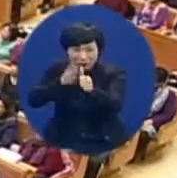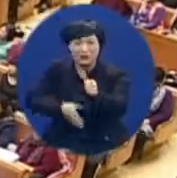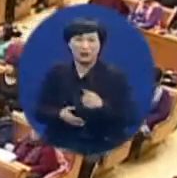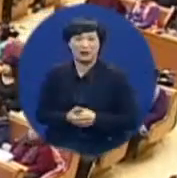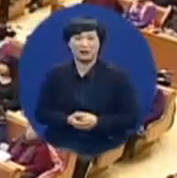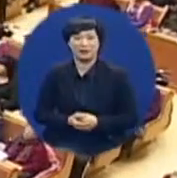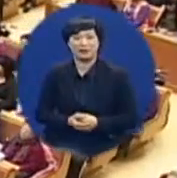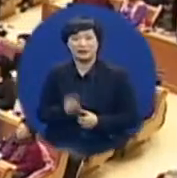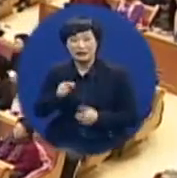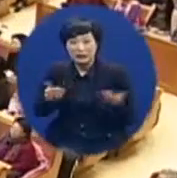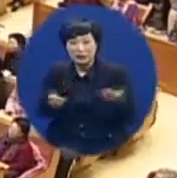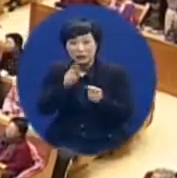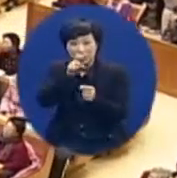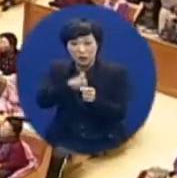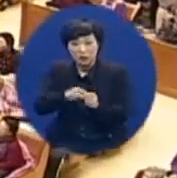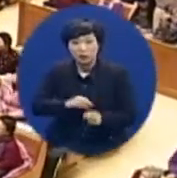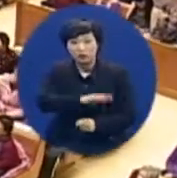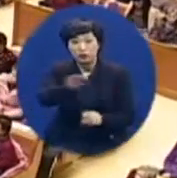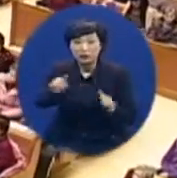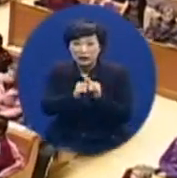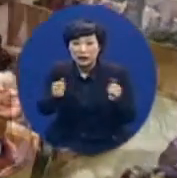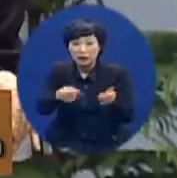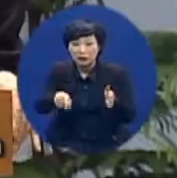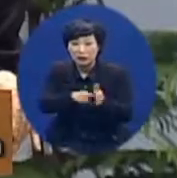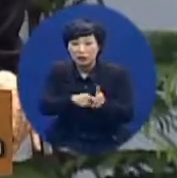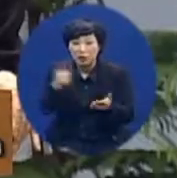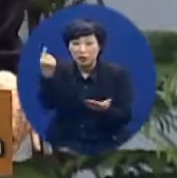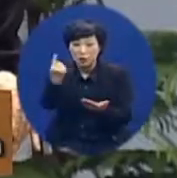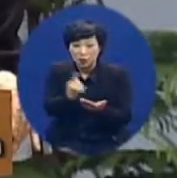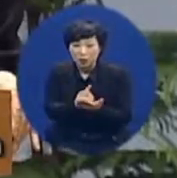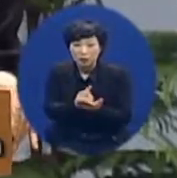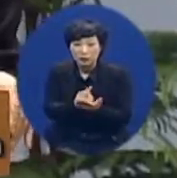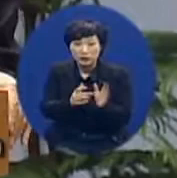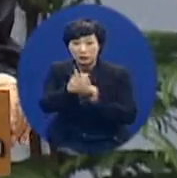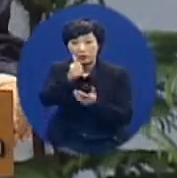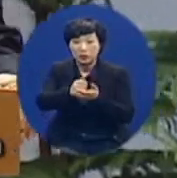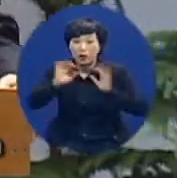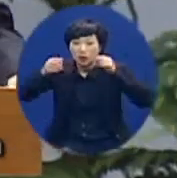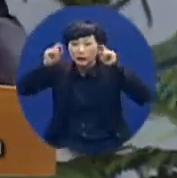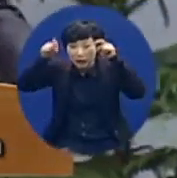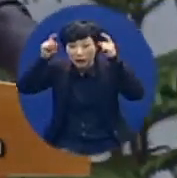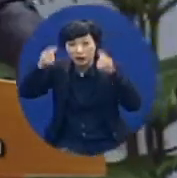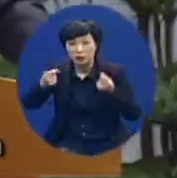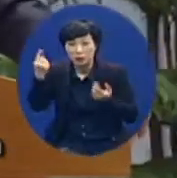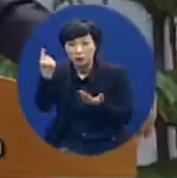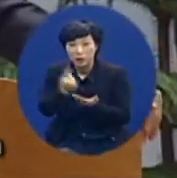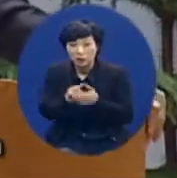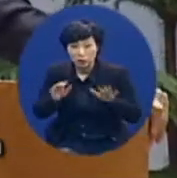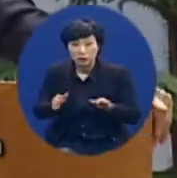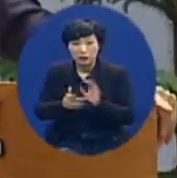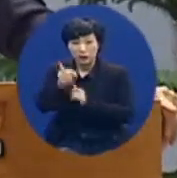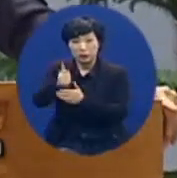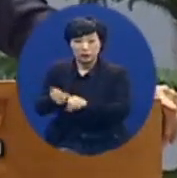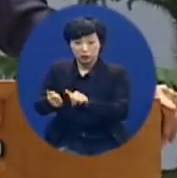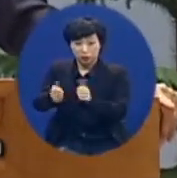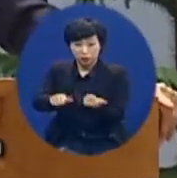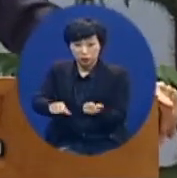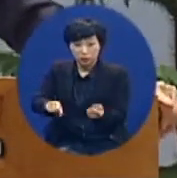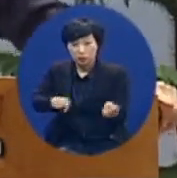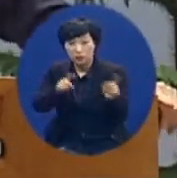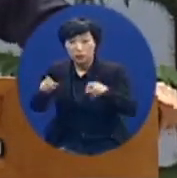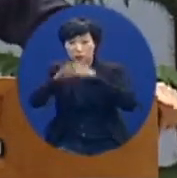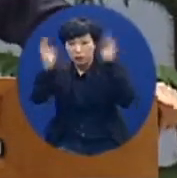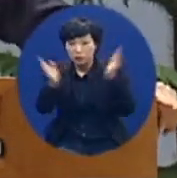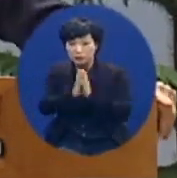그러려고 우리를 위해 죽으러 오실때는 어린양처럼 왔지만 그가 죽으시고 부활하시고 온